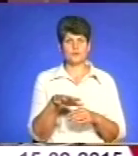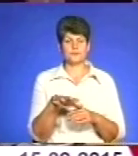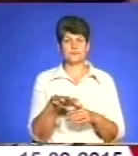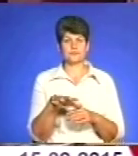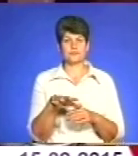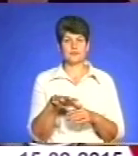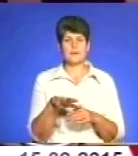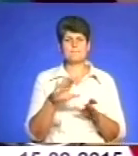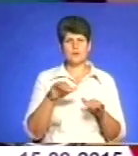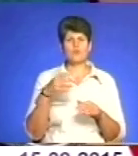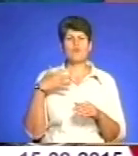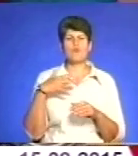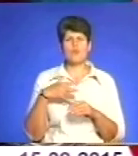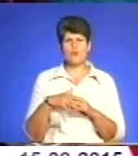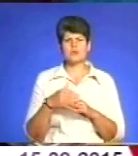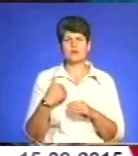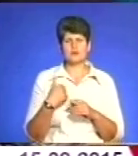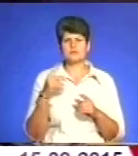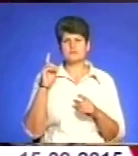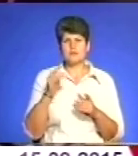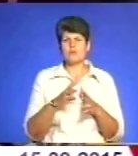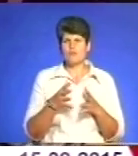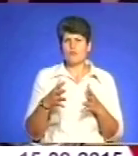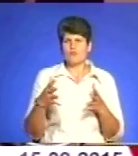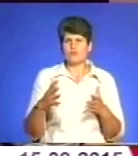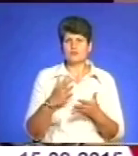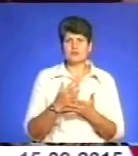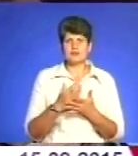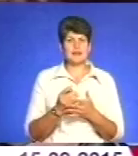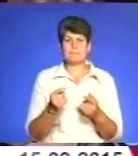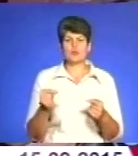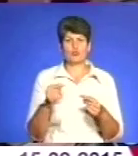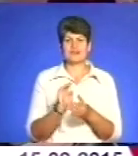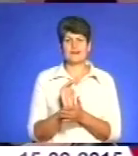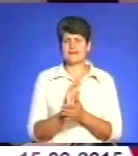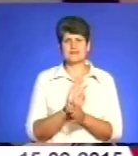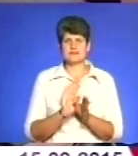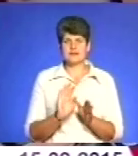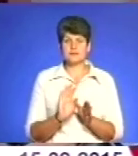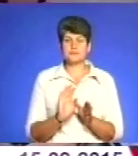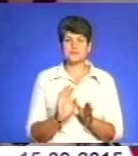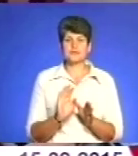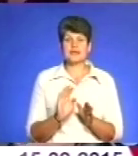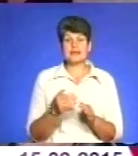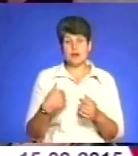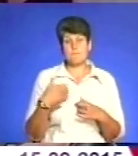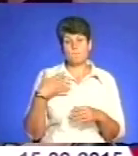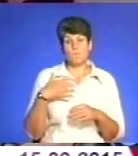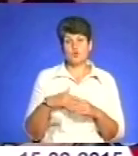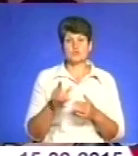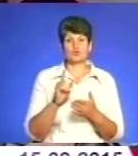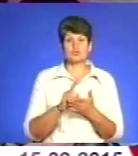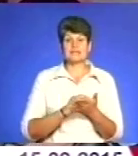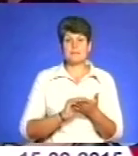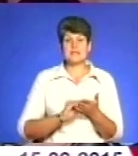Таймс». А потом понял, что у меня гораздо больше всего накопилось, что не подходит для газетного формата. И я понял, что я должен